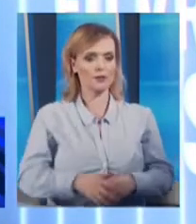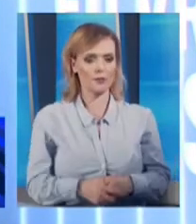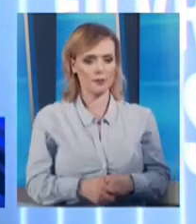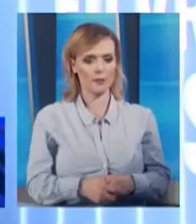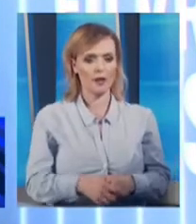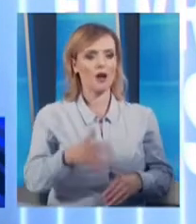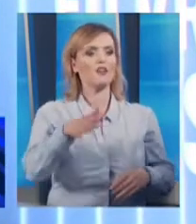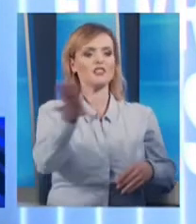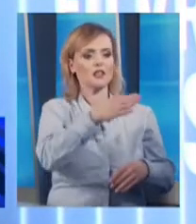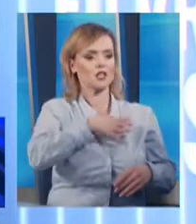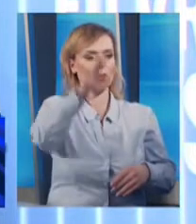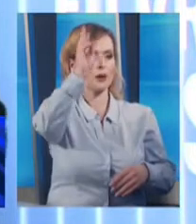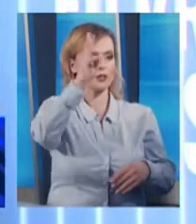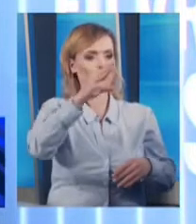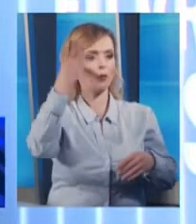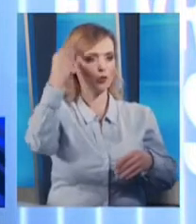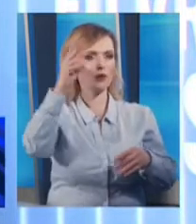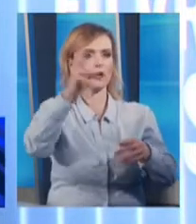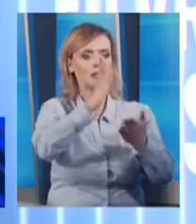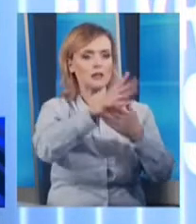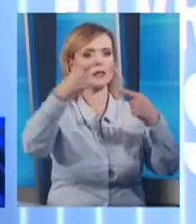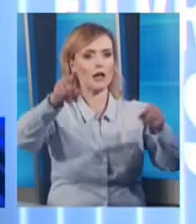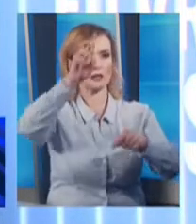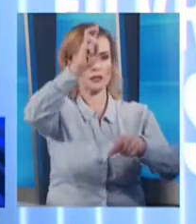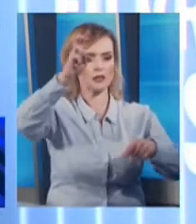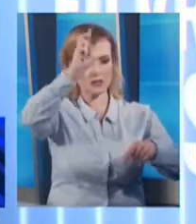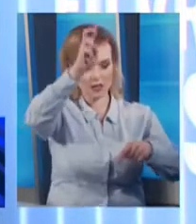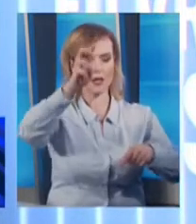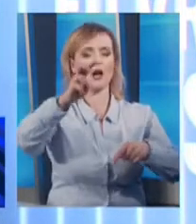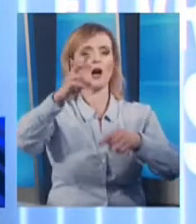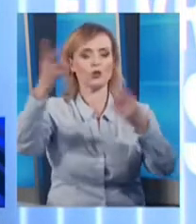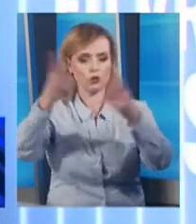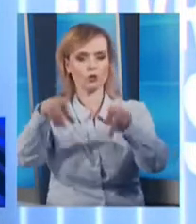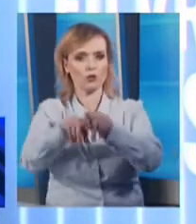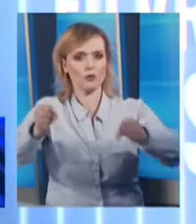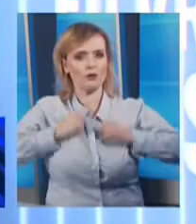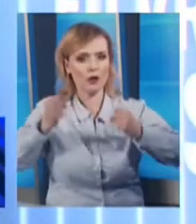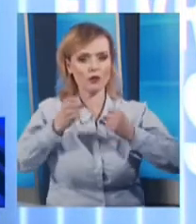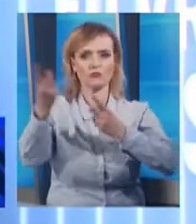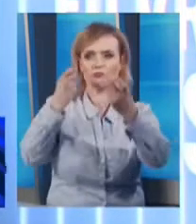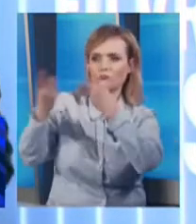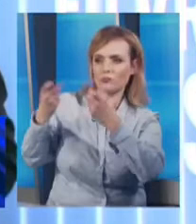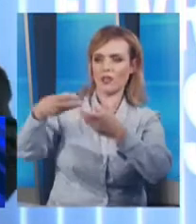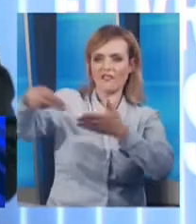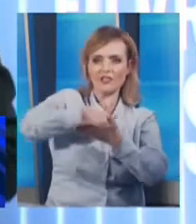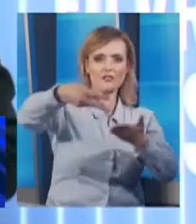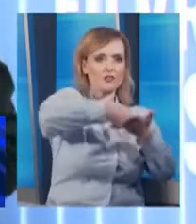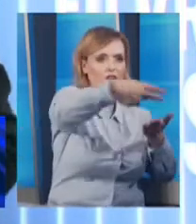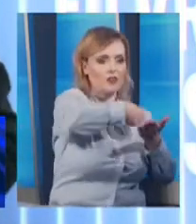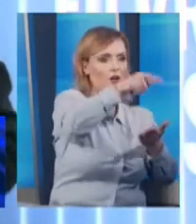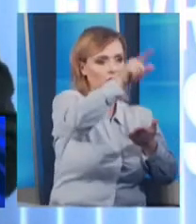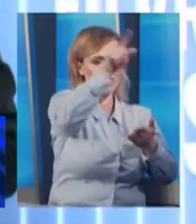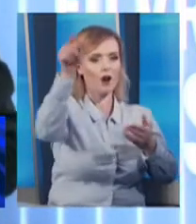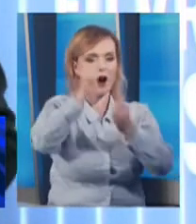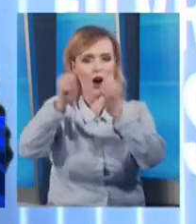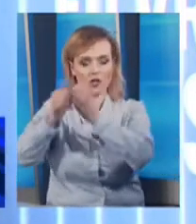voi apela și la sprijinul tuturor segmentelor sociale, inclusiv a veteranilor, cu care voi fi împreună și acolo și atunci când va